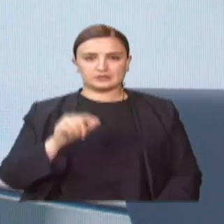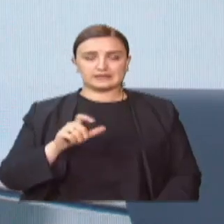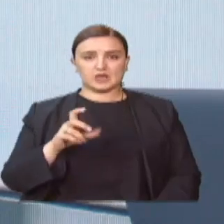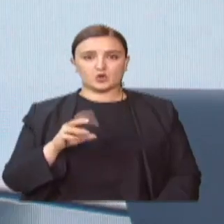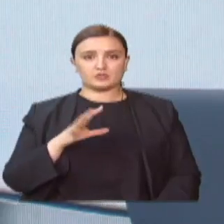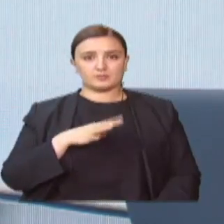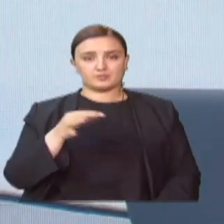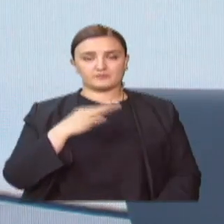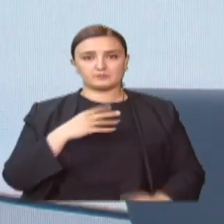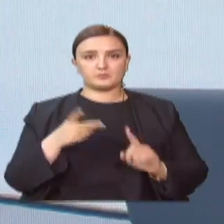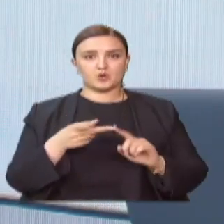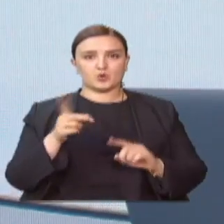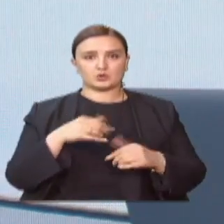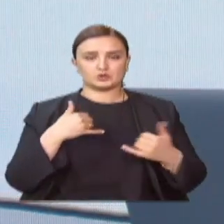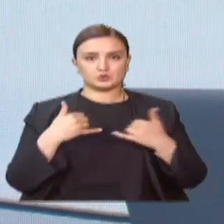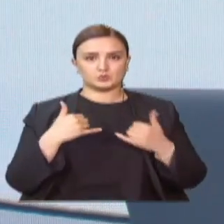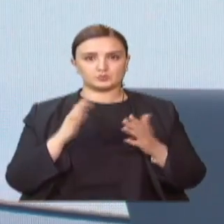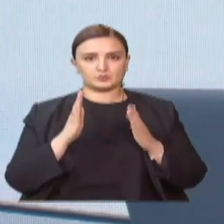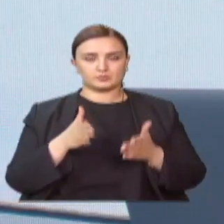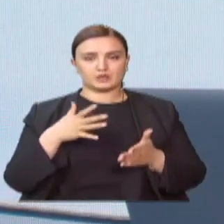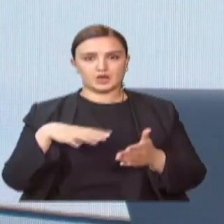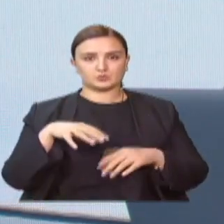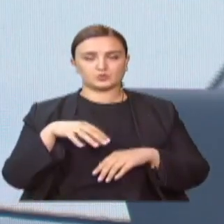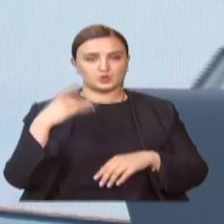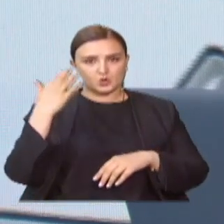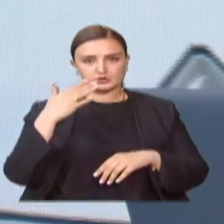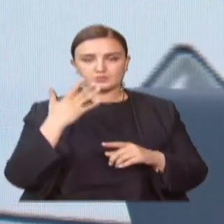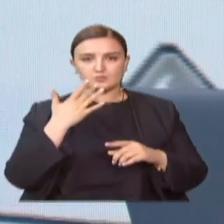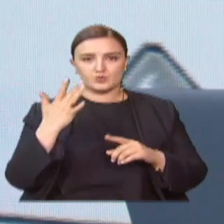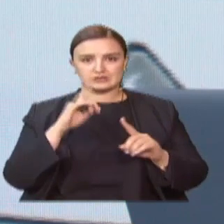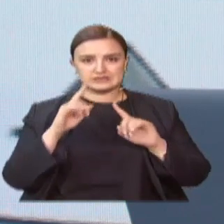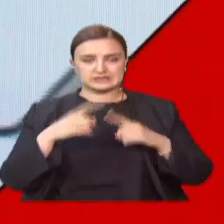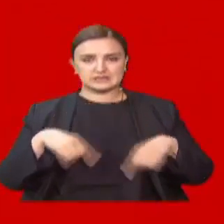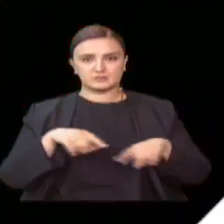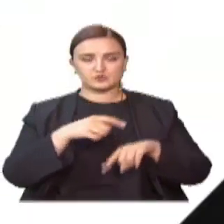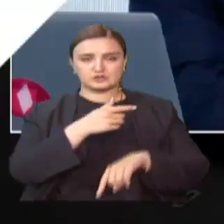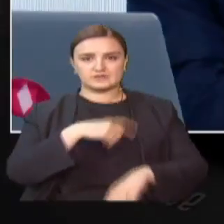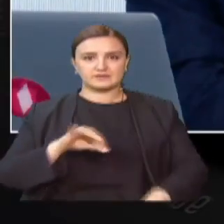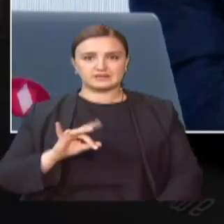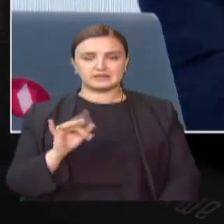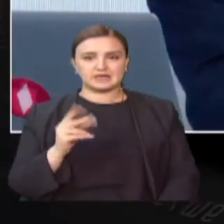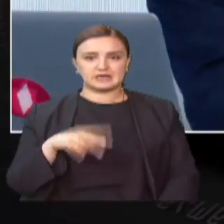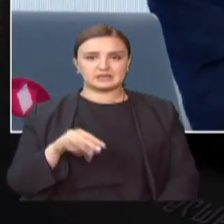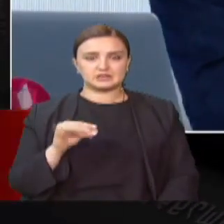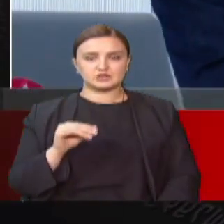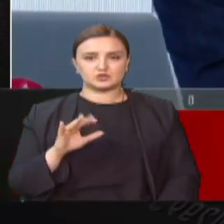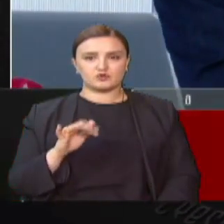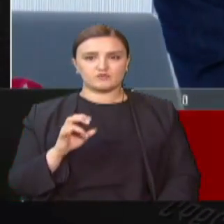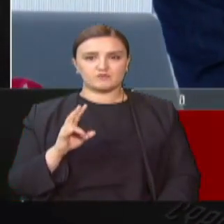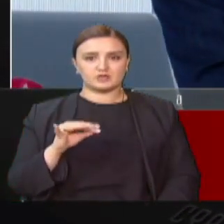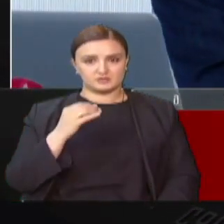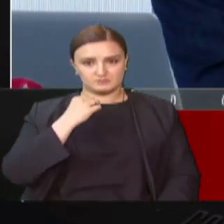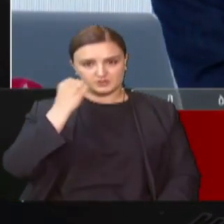Ჩვენ პირდაპირ ეთერში ჩვენი შემდეგი სტუმარი გვიერთება პარტია ქართული ოცნების პოლიტსაბჭოს წევრი ირაკლი ჩიქოვანი. Გამარჯობა ბატონო ირაკლი,